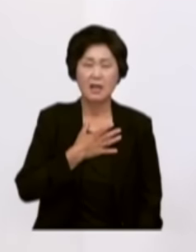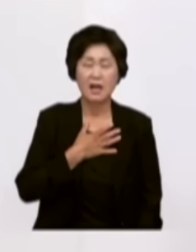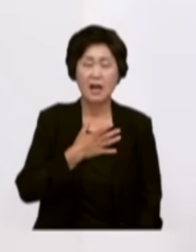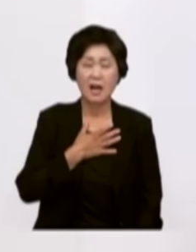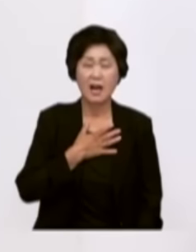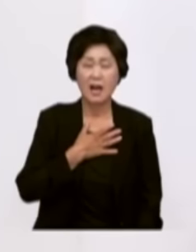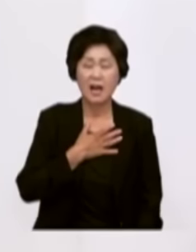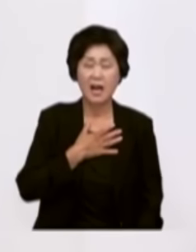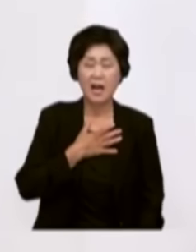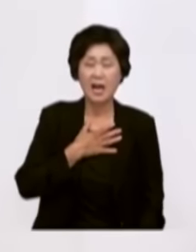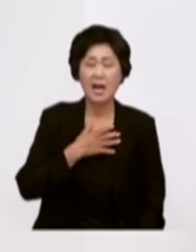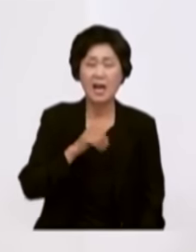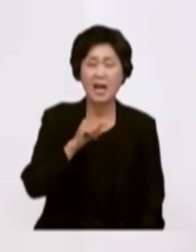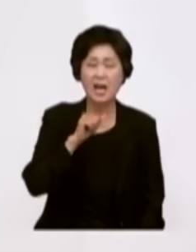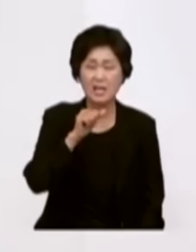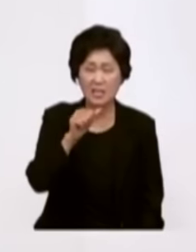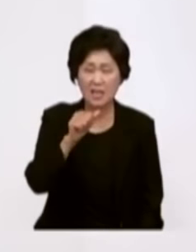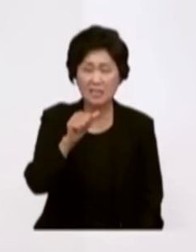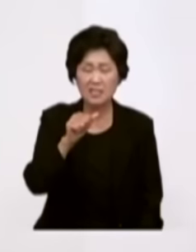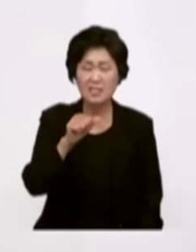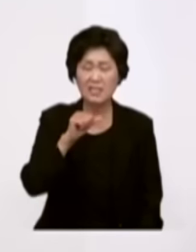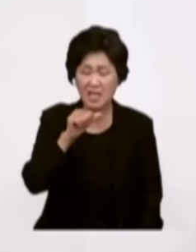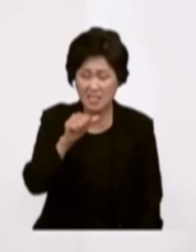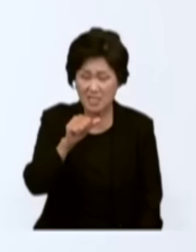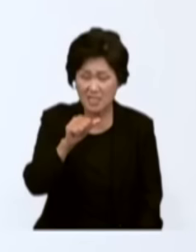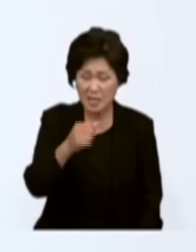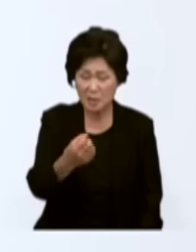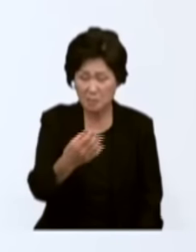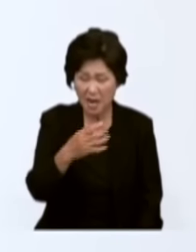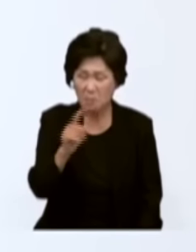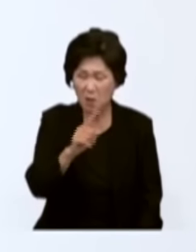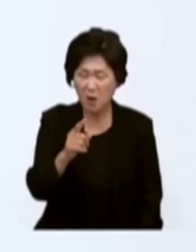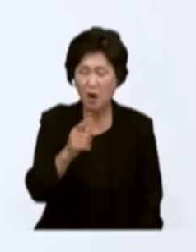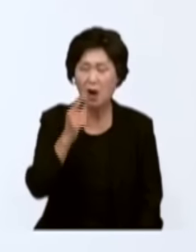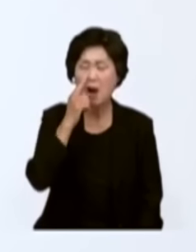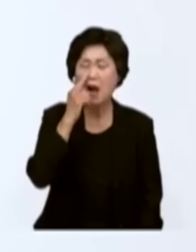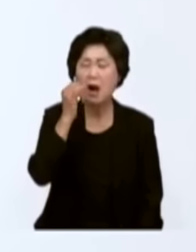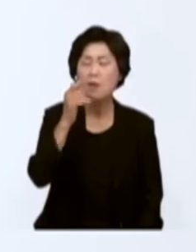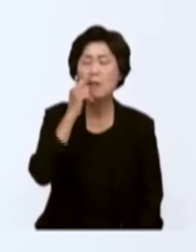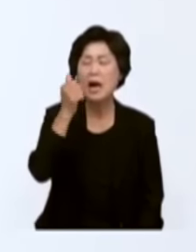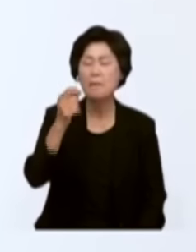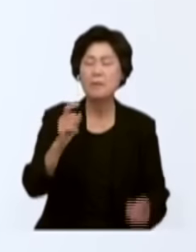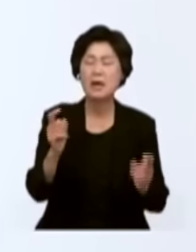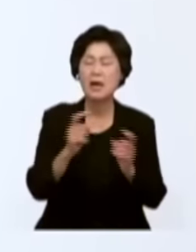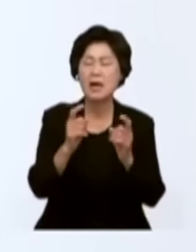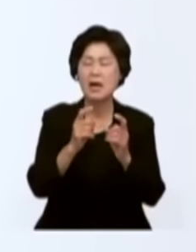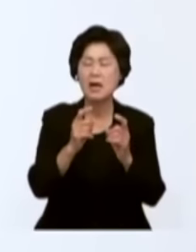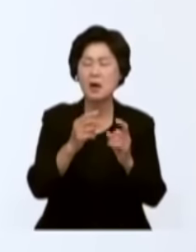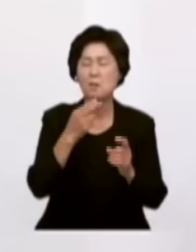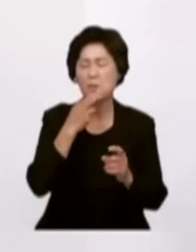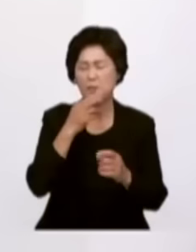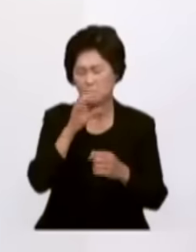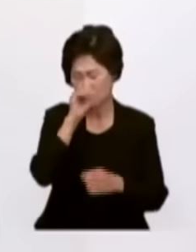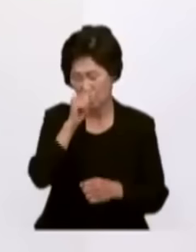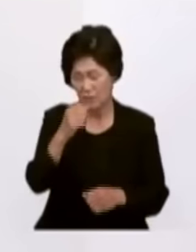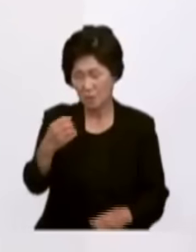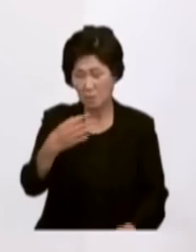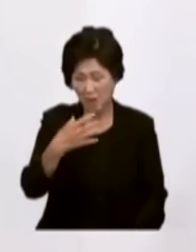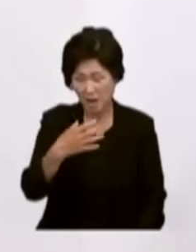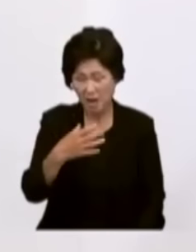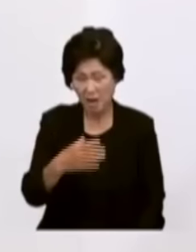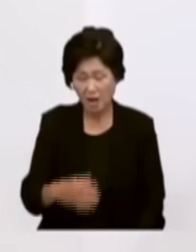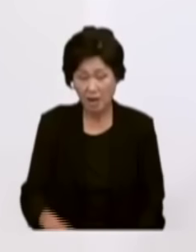아들이 오죽 5살짜리가 뭘 알아? 엄마 아빠가 안 싸웠으면 좋겠다고. 근데 그때는 왜냐면 제가 집에 들어와도 아내가 아는 척하네 왜 아는 척하네? 뭐 왜 안